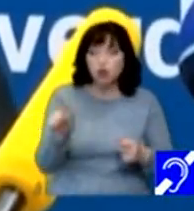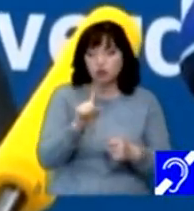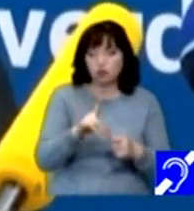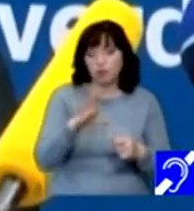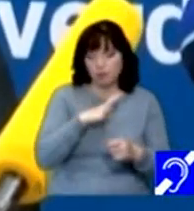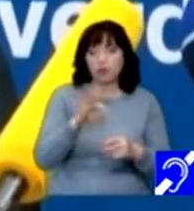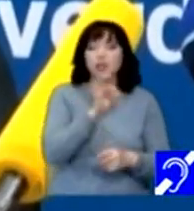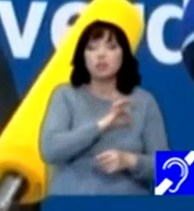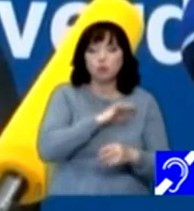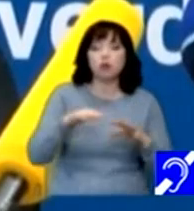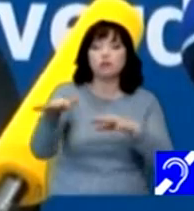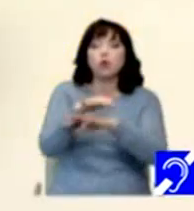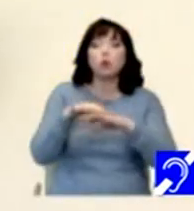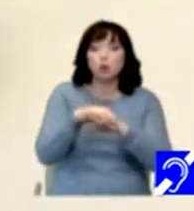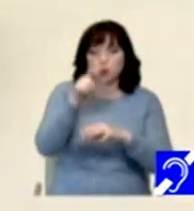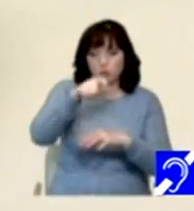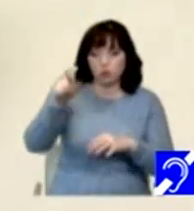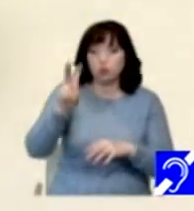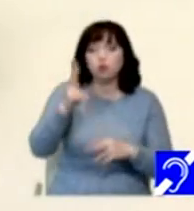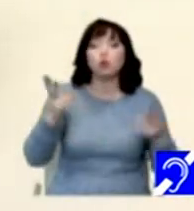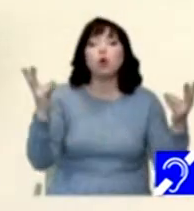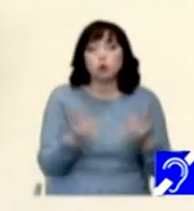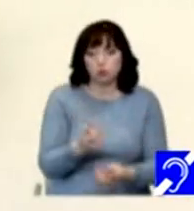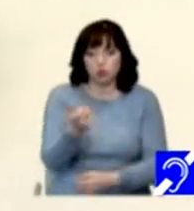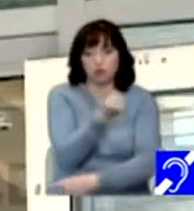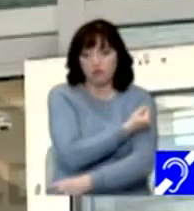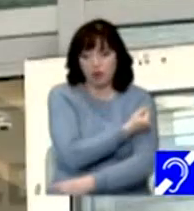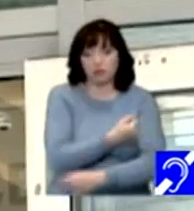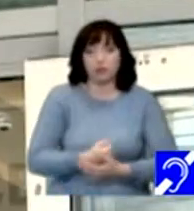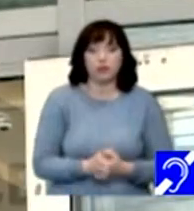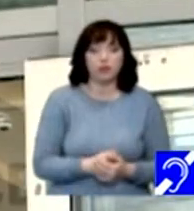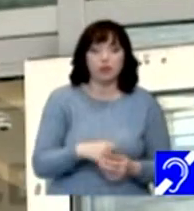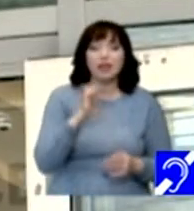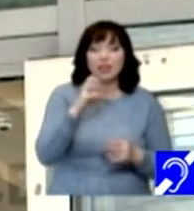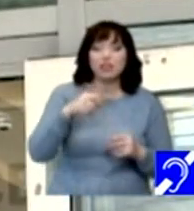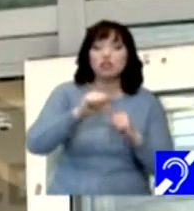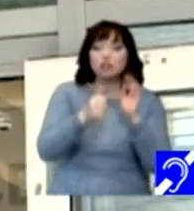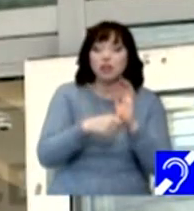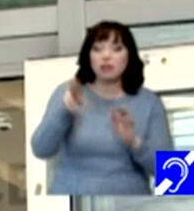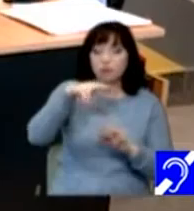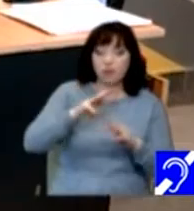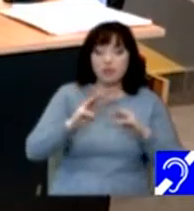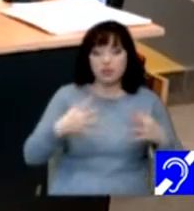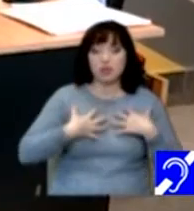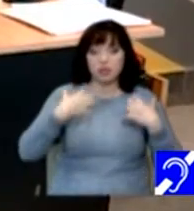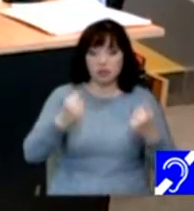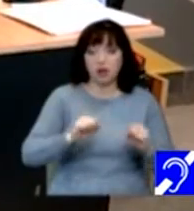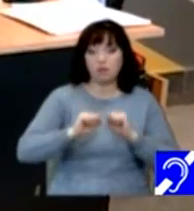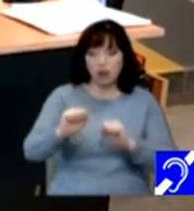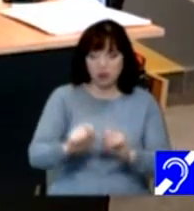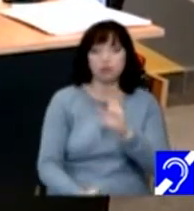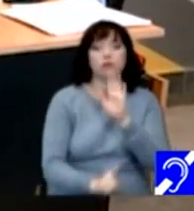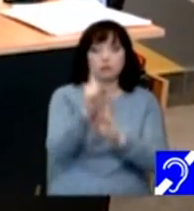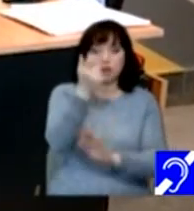administrat populației care are nevoie de acest suport. De pe 16 decembrie, Ministerul Sănătății a dat